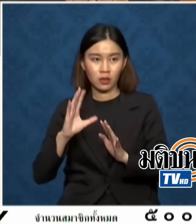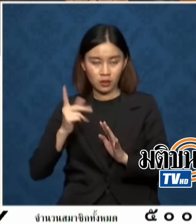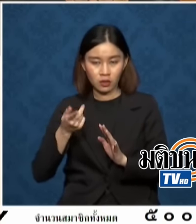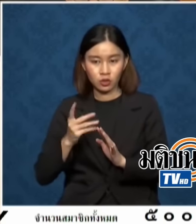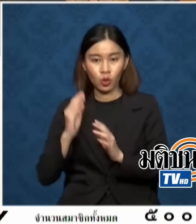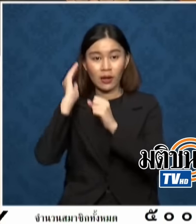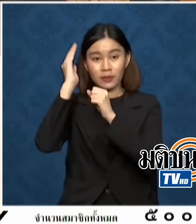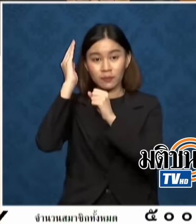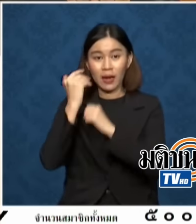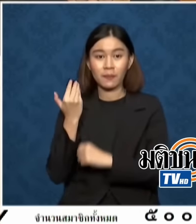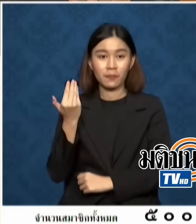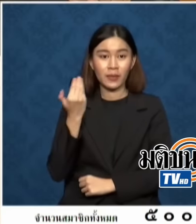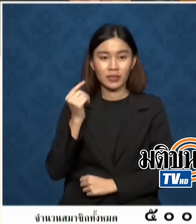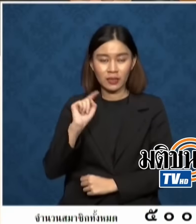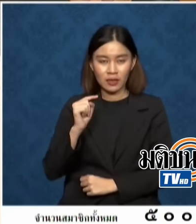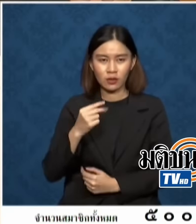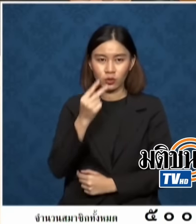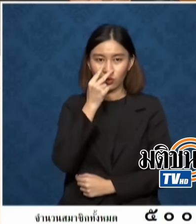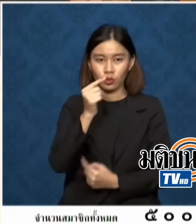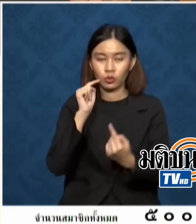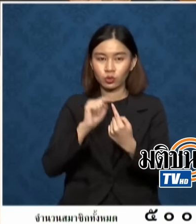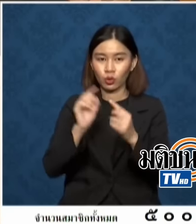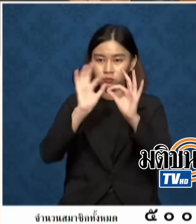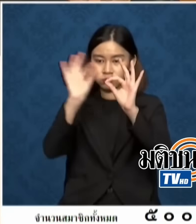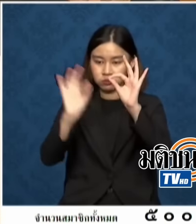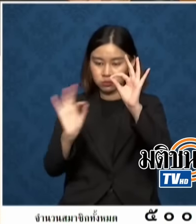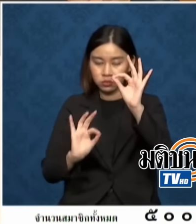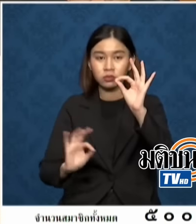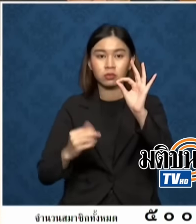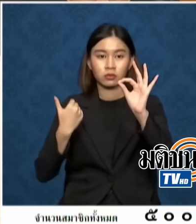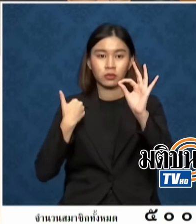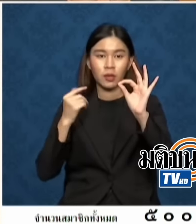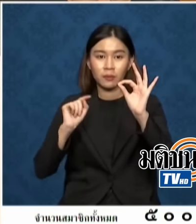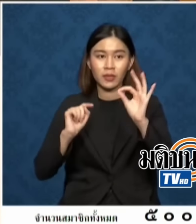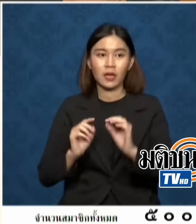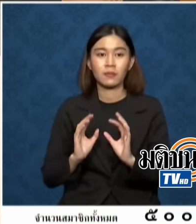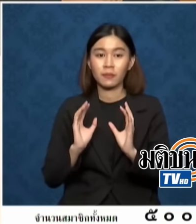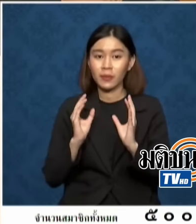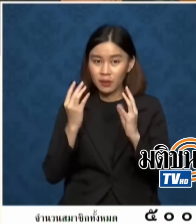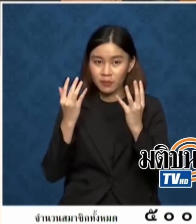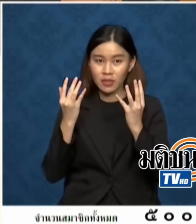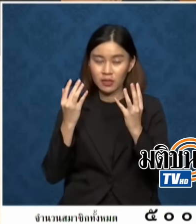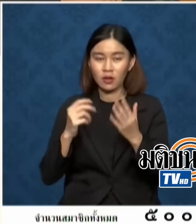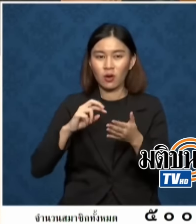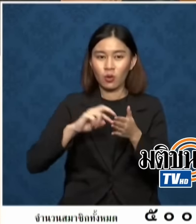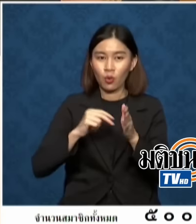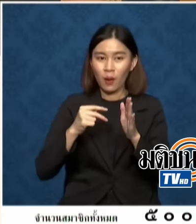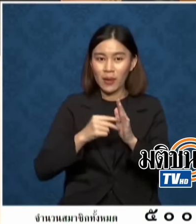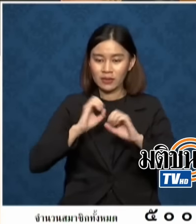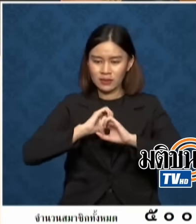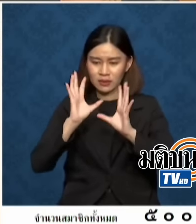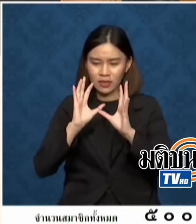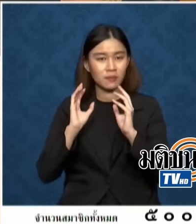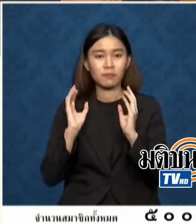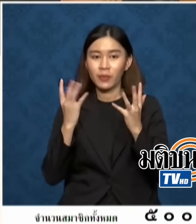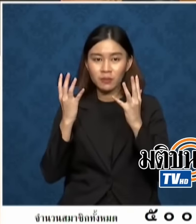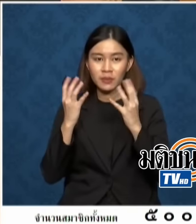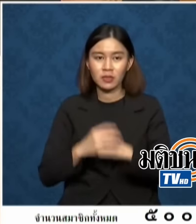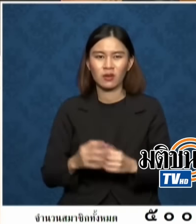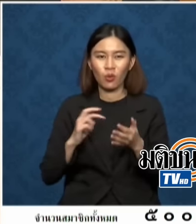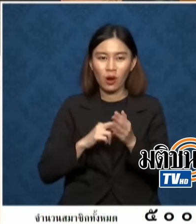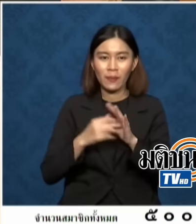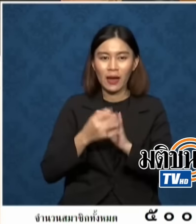รายเมื่อสักครู่ว่าจริงๆเราดูในตัวบทบัญญัติเนี่ยจะเห็นว่าไม่มีความหมายที่ชัดเจนนะครับว่าห